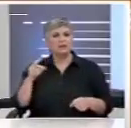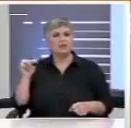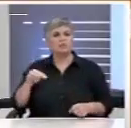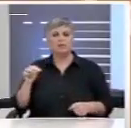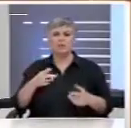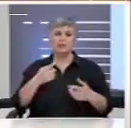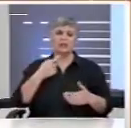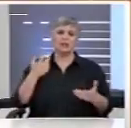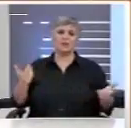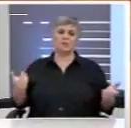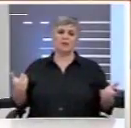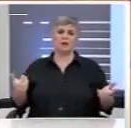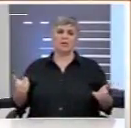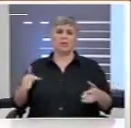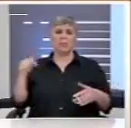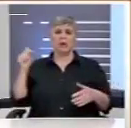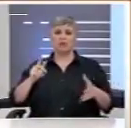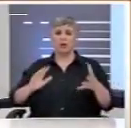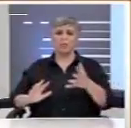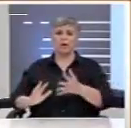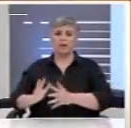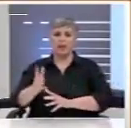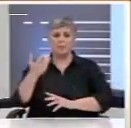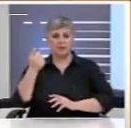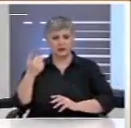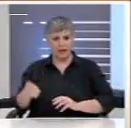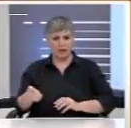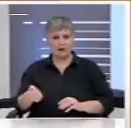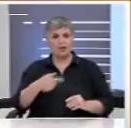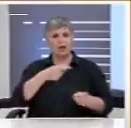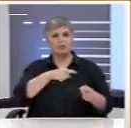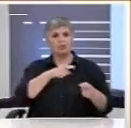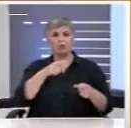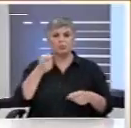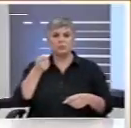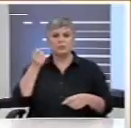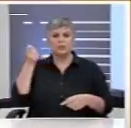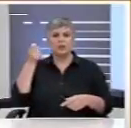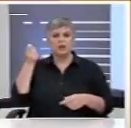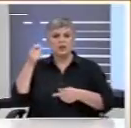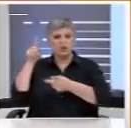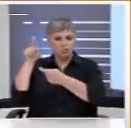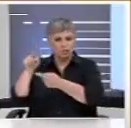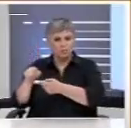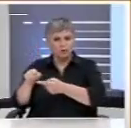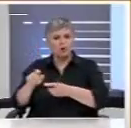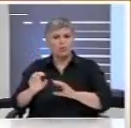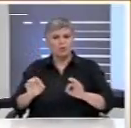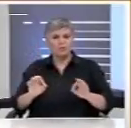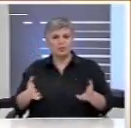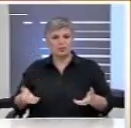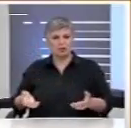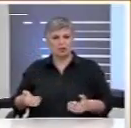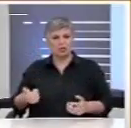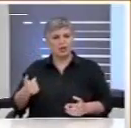μου λέτε, ότι αν έχουμε πολύ μεγάλη ανάπτυξη θα πάρουμε λιγότερο χρέος. Βεβαίως. Και επειδή πάντα τον ακούω με πολύ